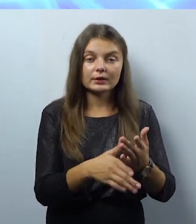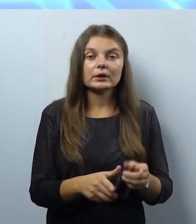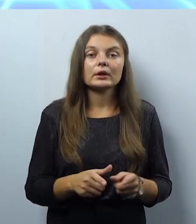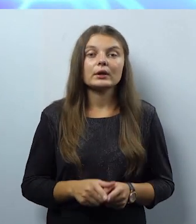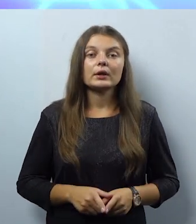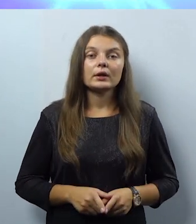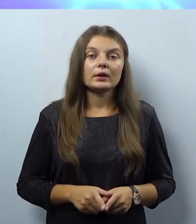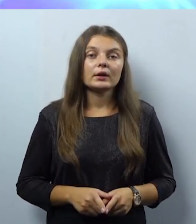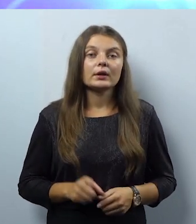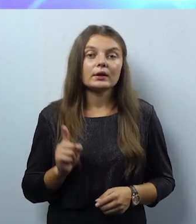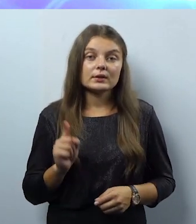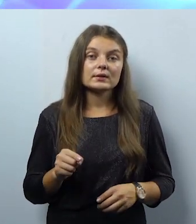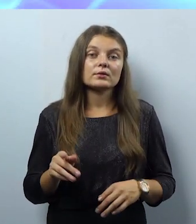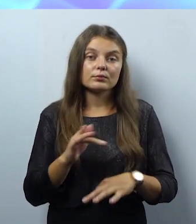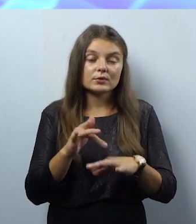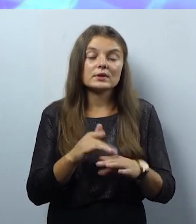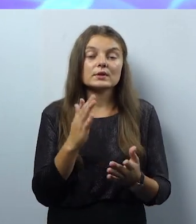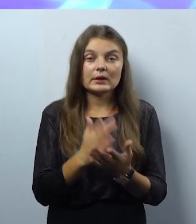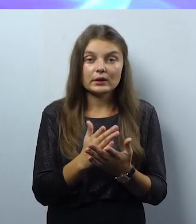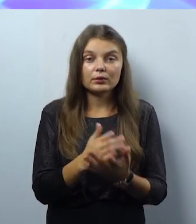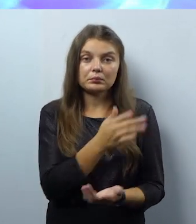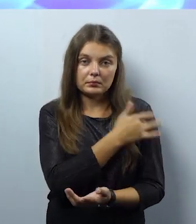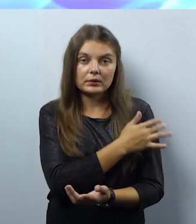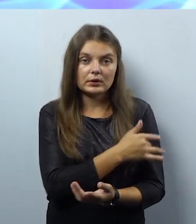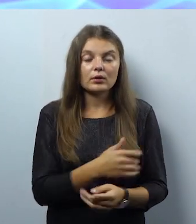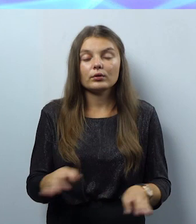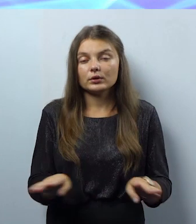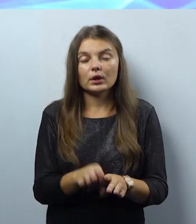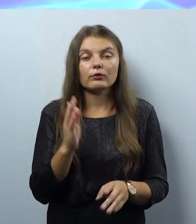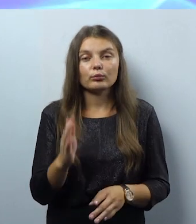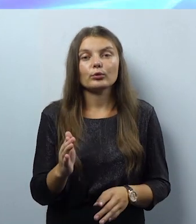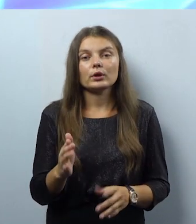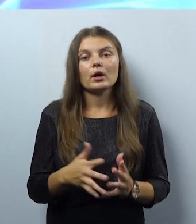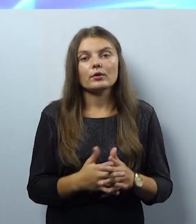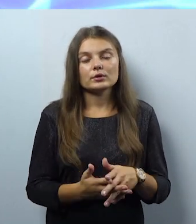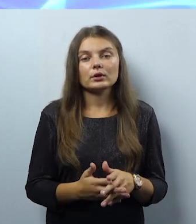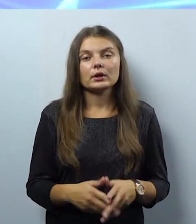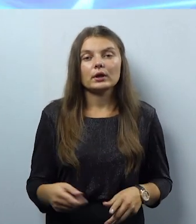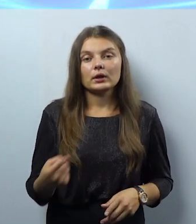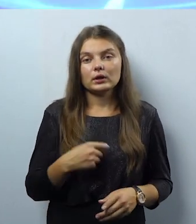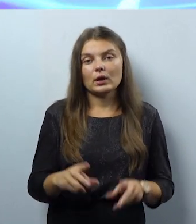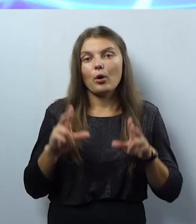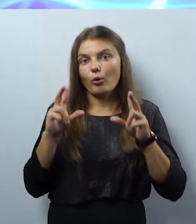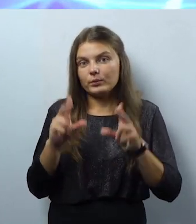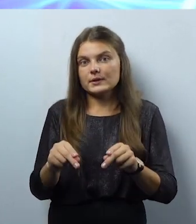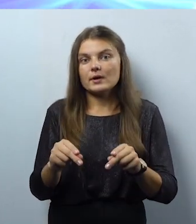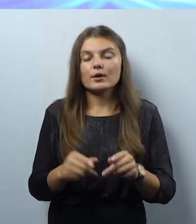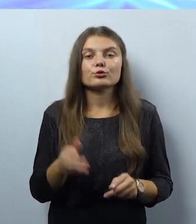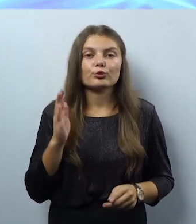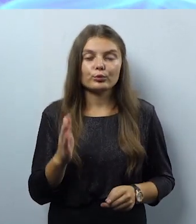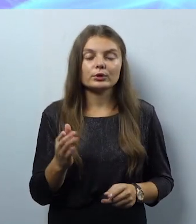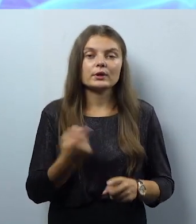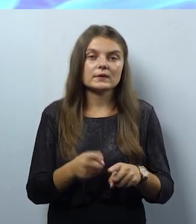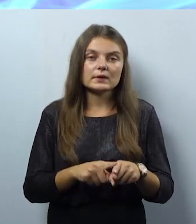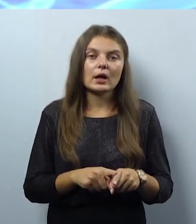яка є в Бурштині, в первинці, вона обов'язково буде на селі. Це я можу обіцяти. І, напевно, Оксана може це підтвердити. Ми